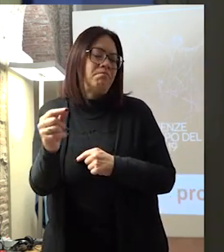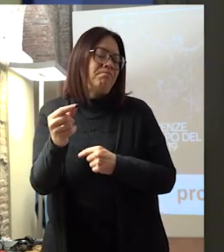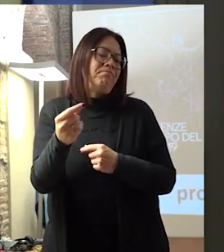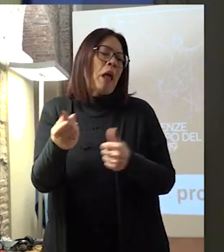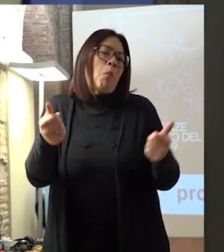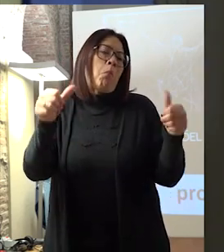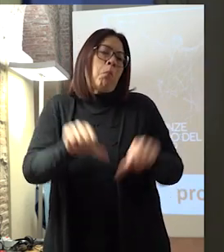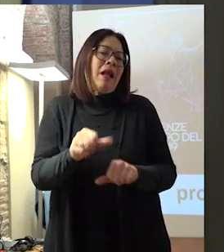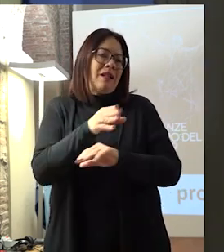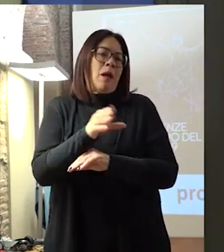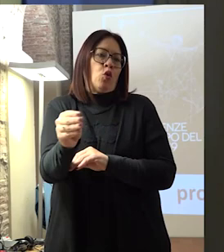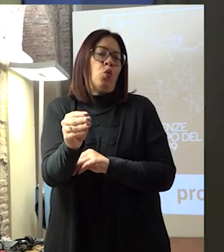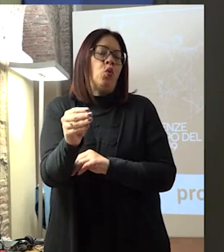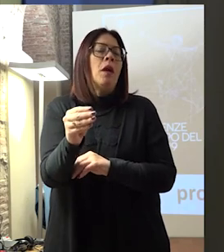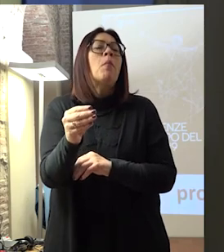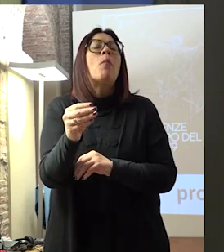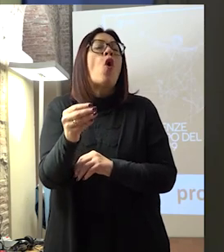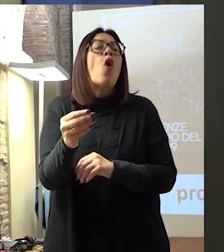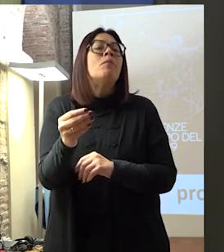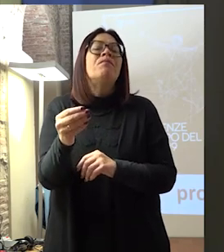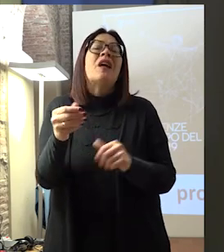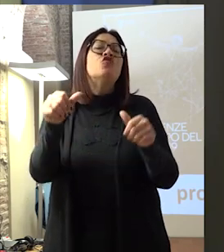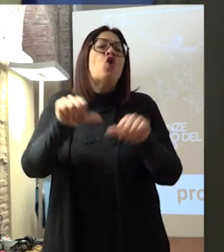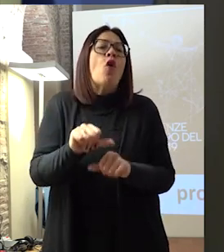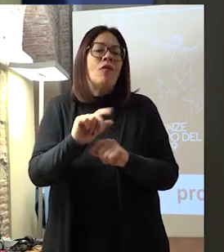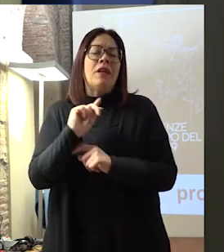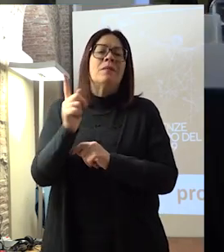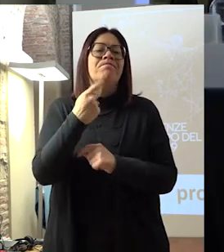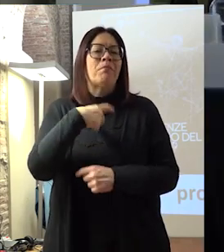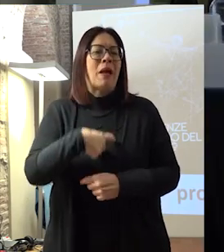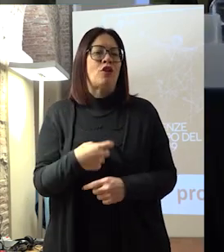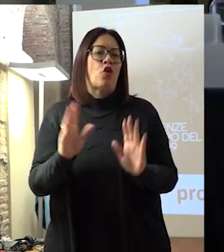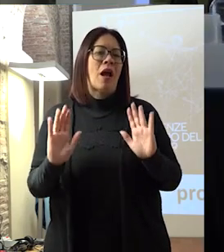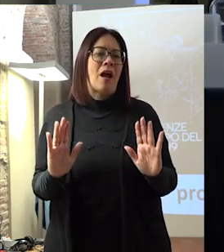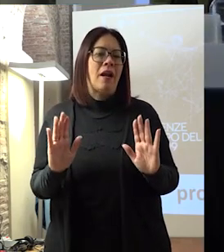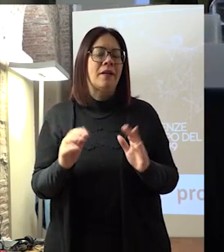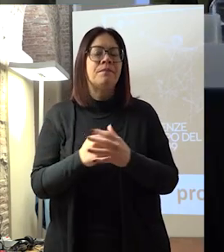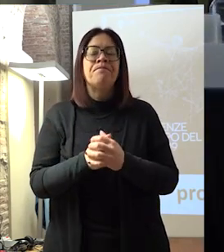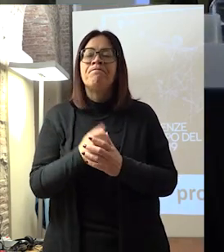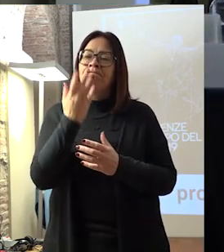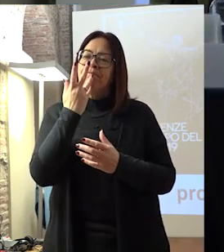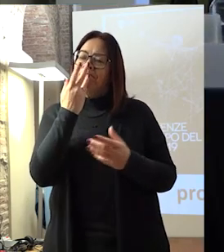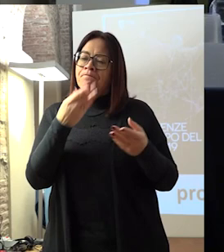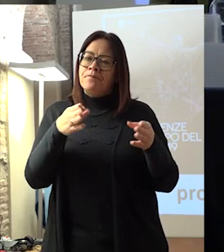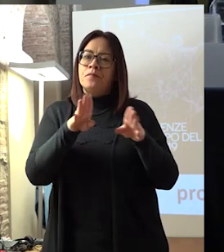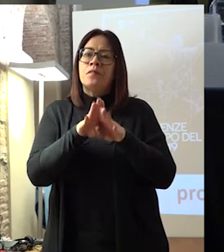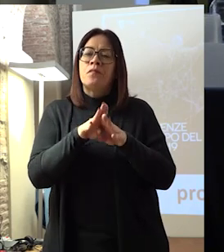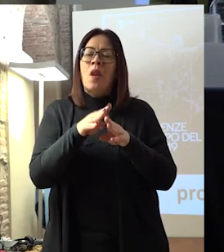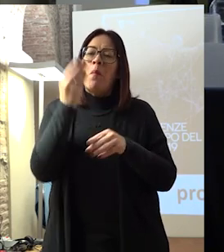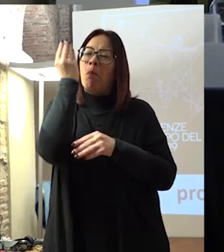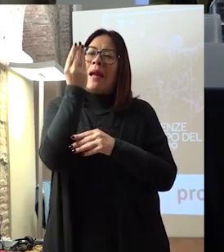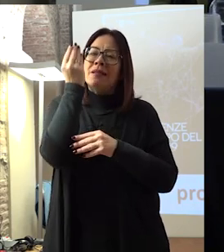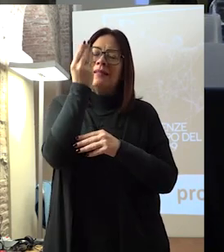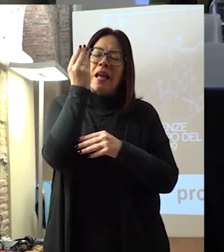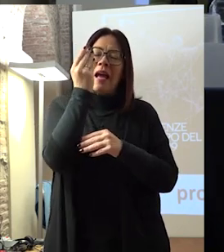dobbiamo considerare come una perdita personale. Voglio concludere con una considerazione che